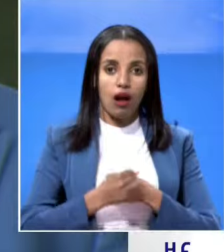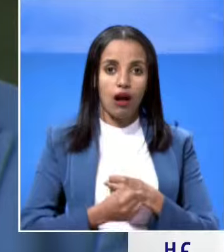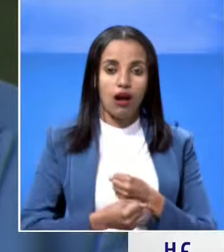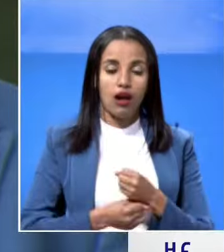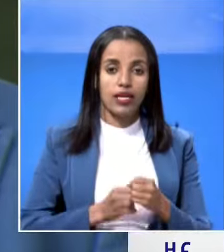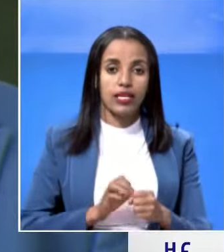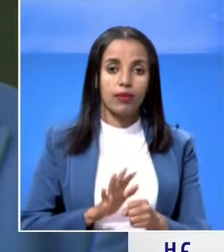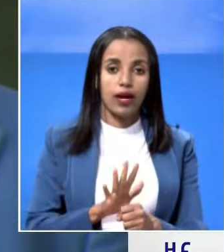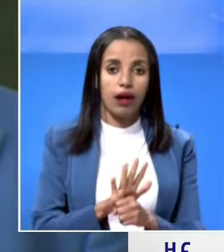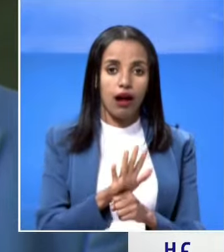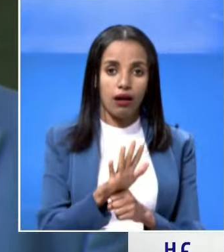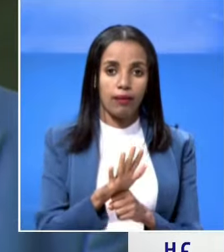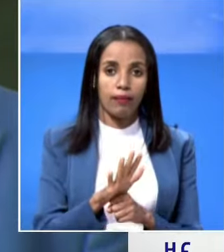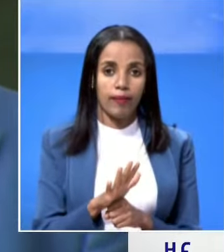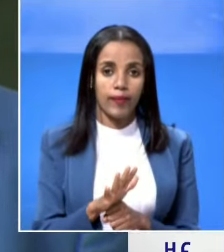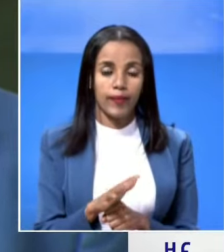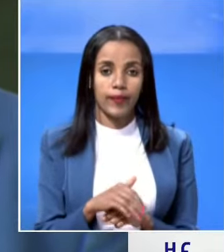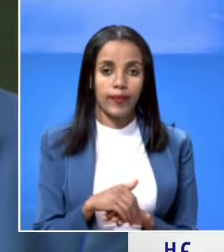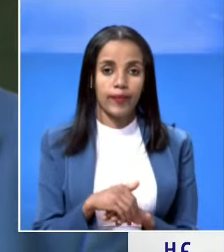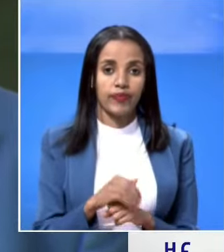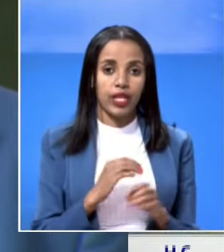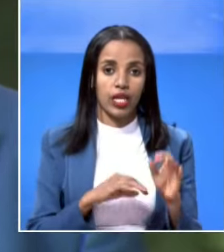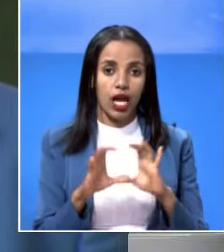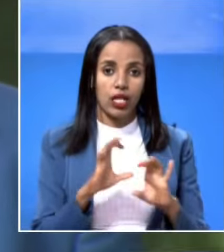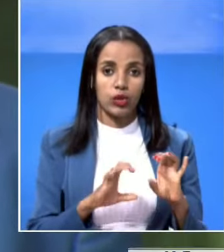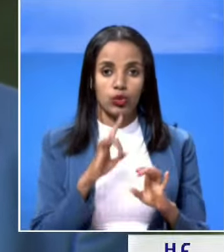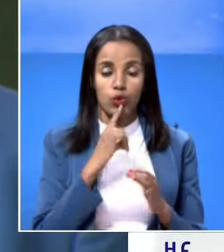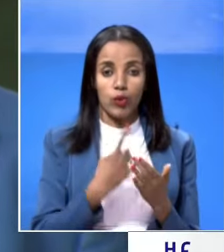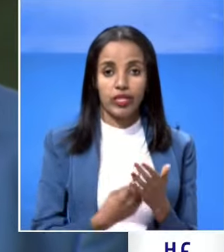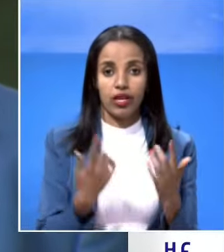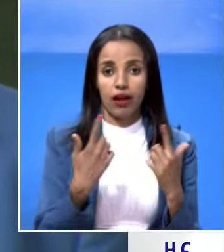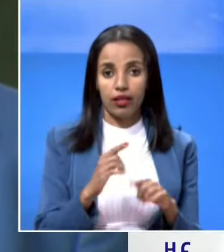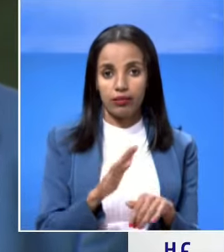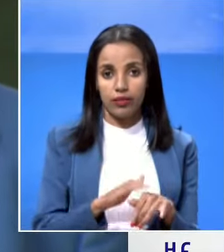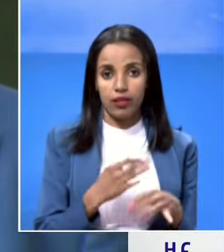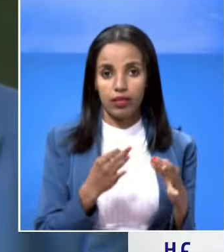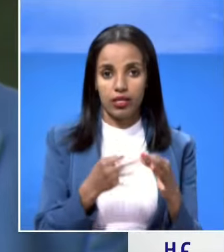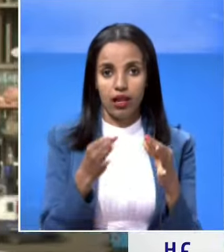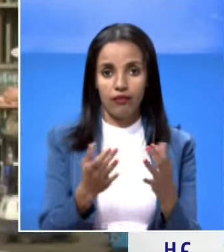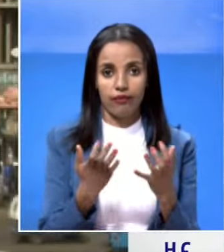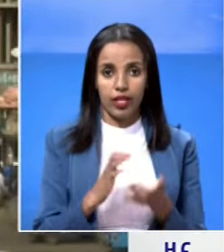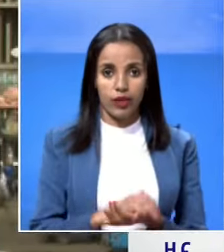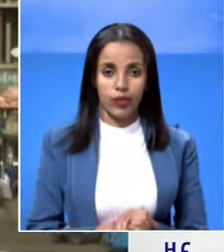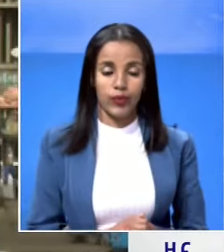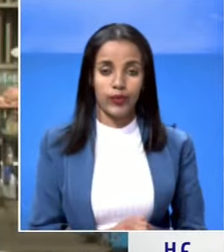እንዲበቃ እንዲያደርጉ ነው በዚህ አጋጣሚ ጥሪ ላስተላልፍ እንፈልገው ማለት ነው።